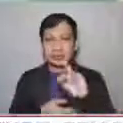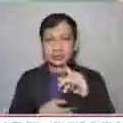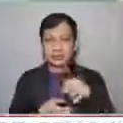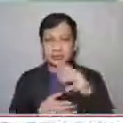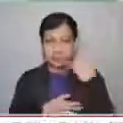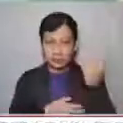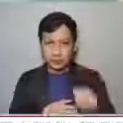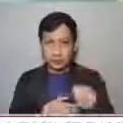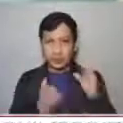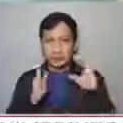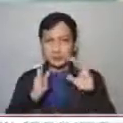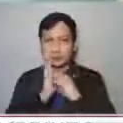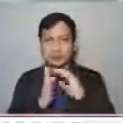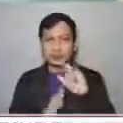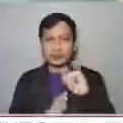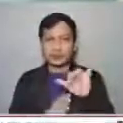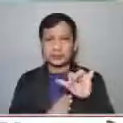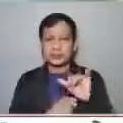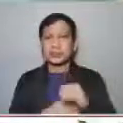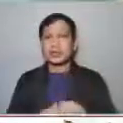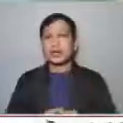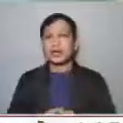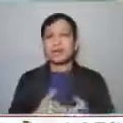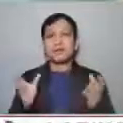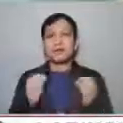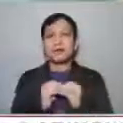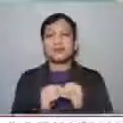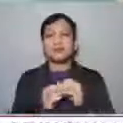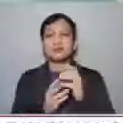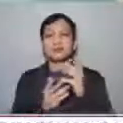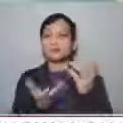mga nagpositibo at mga close contacts.